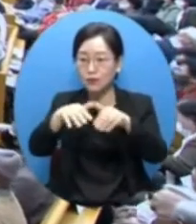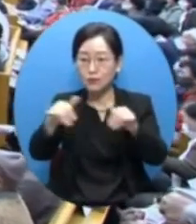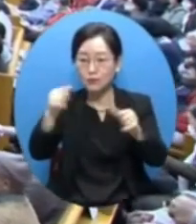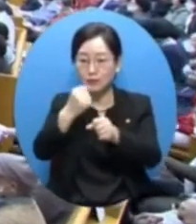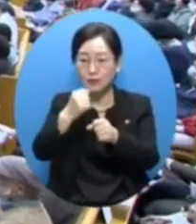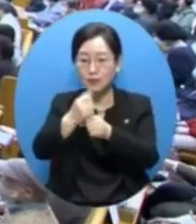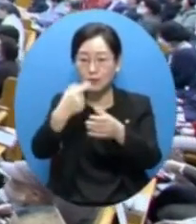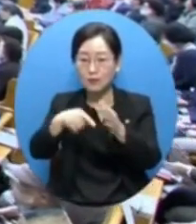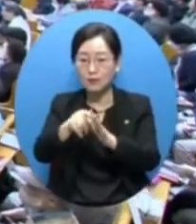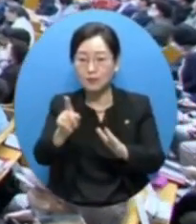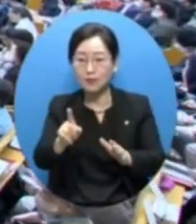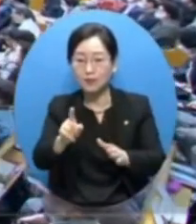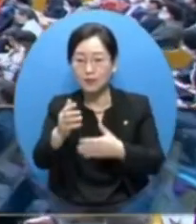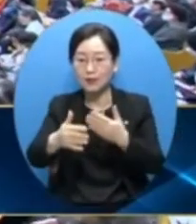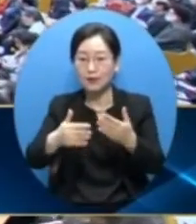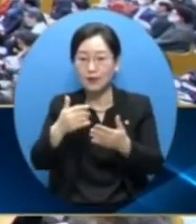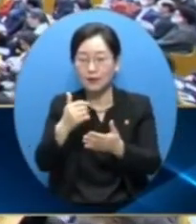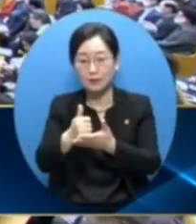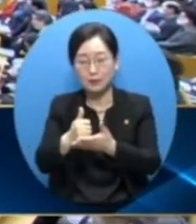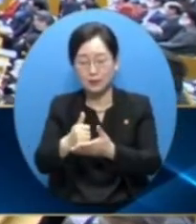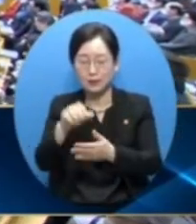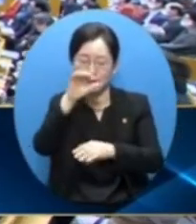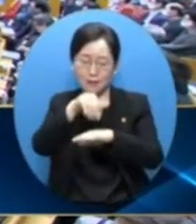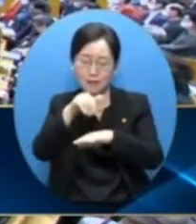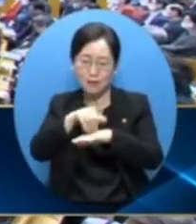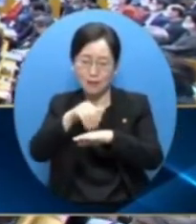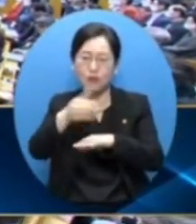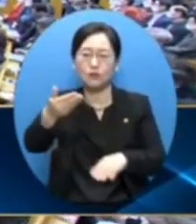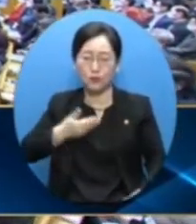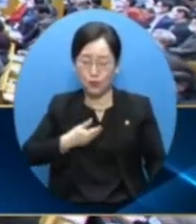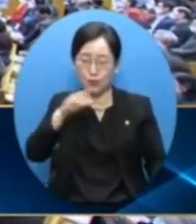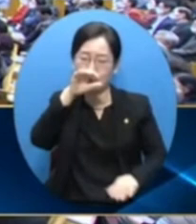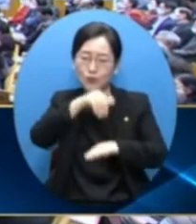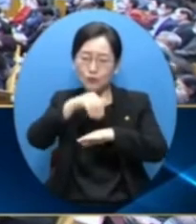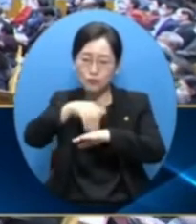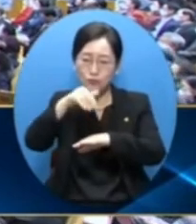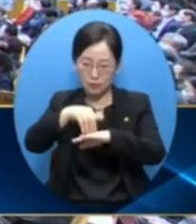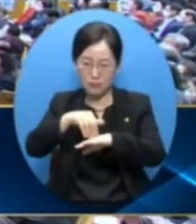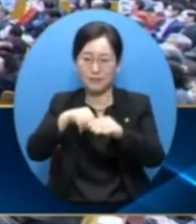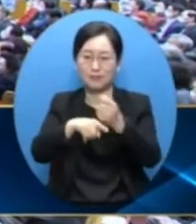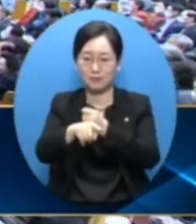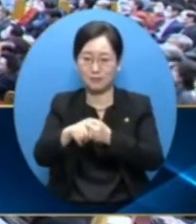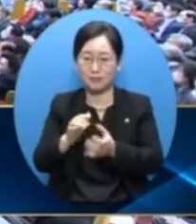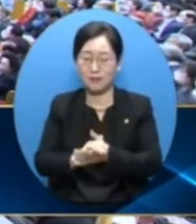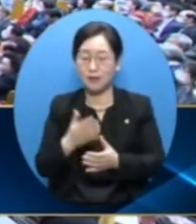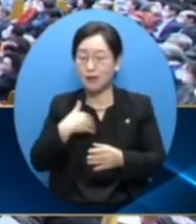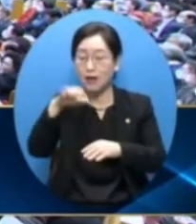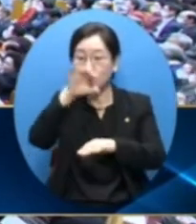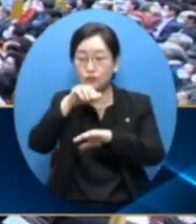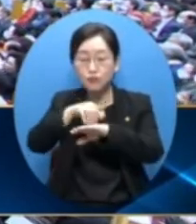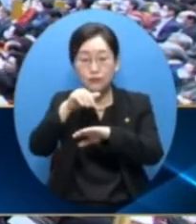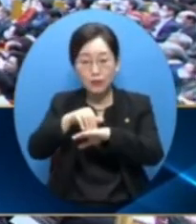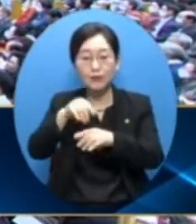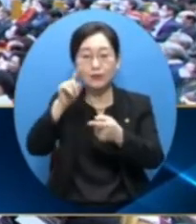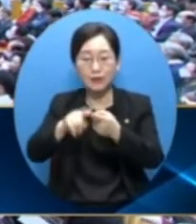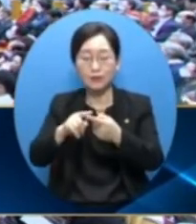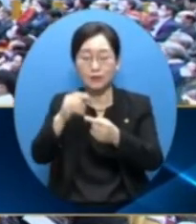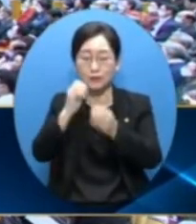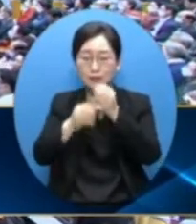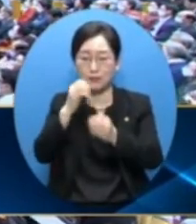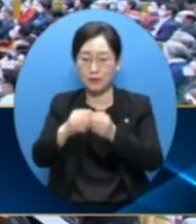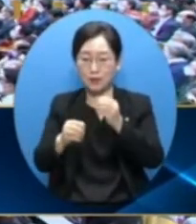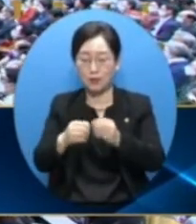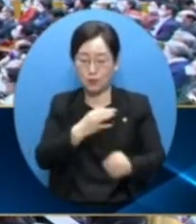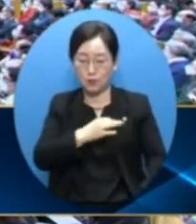위해서 우리를 하나님이 우리를 단련시키십니다. 우리를 훈련시키시는 것입니다. 나를 훈련시키신 하나님에 대해서 시편